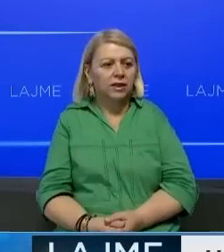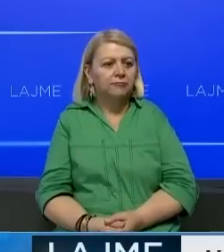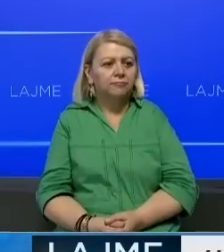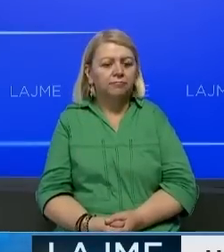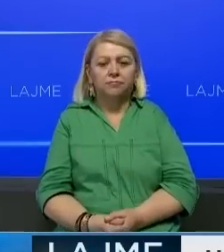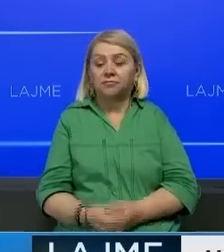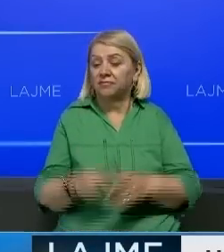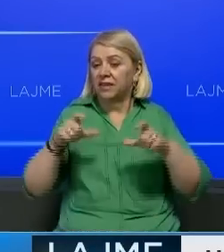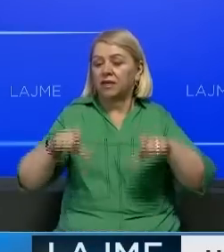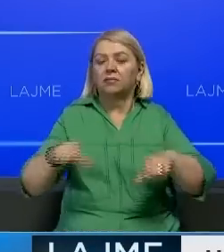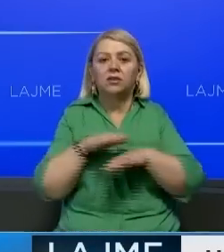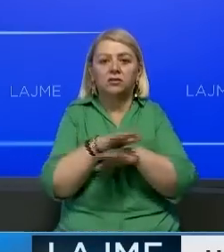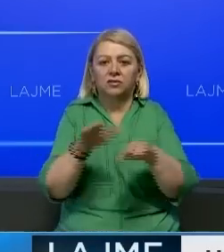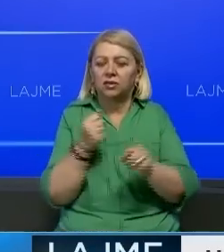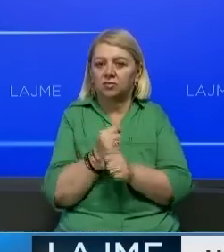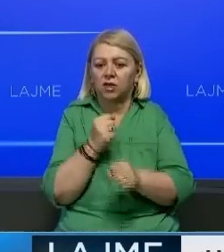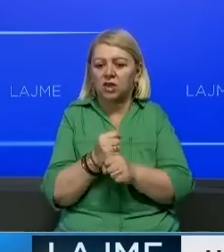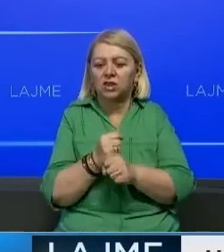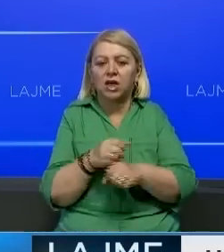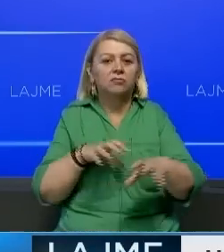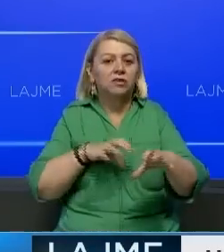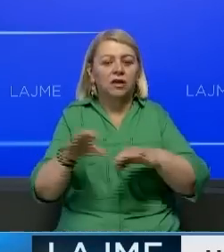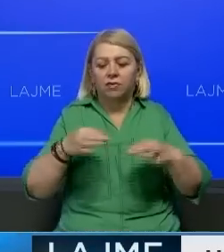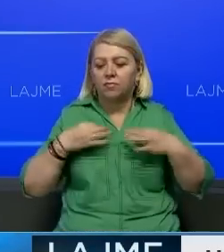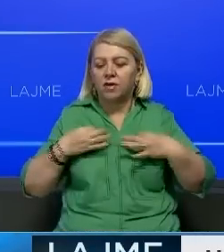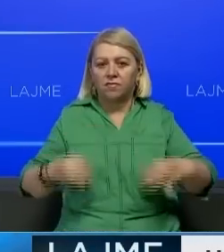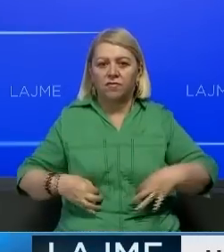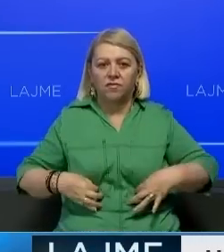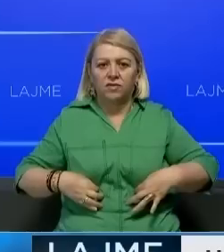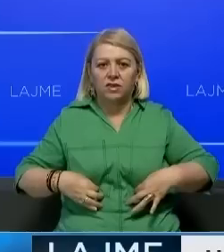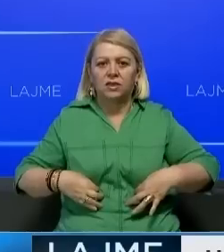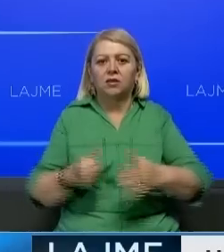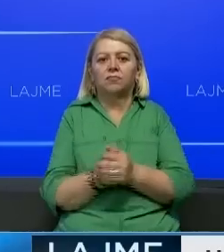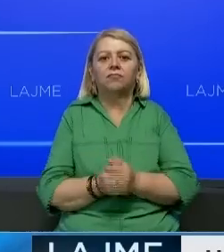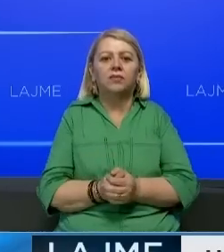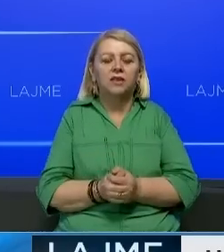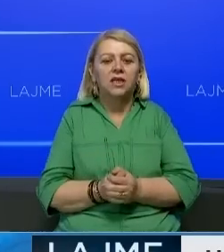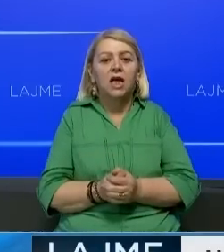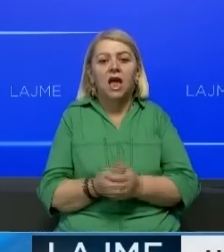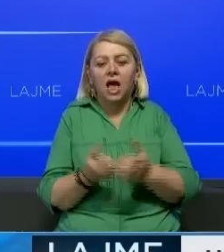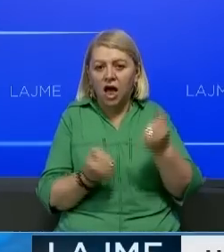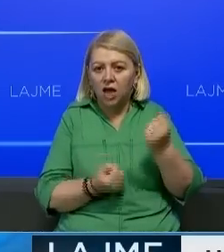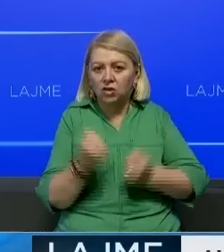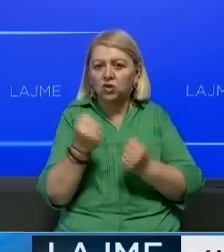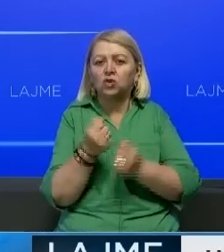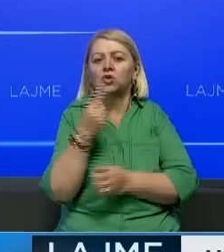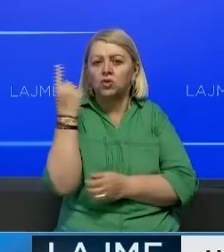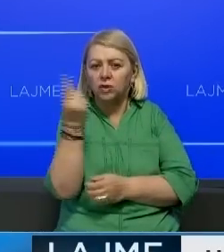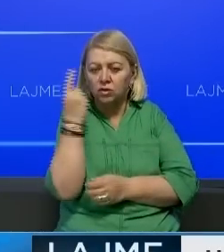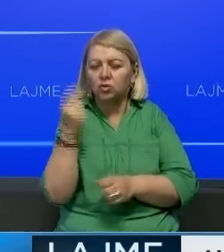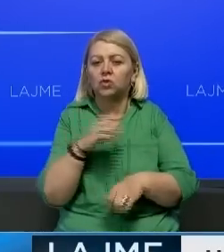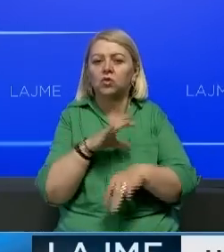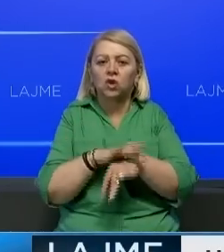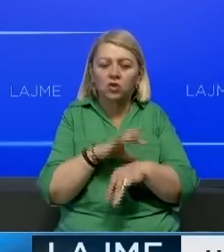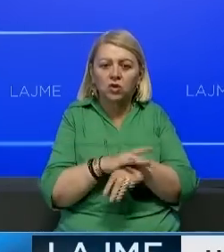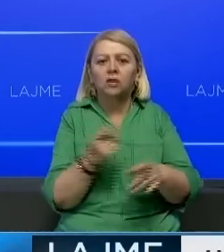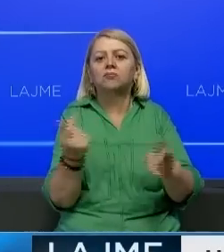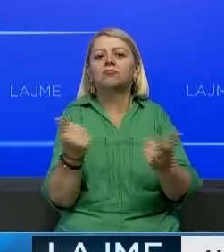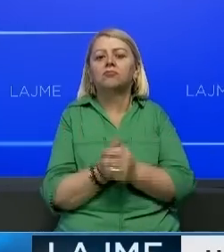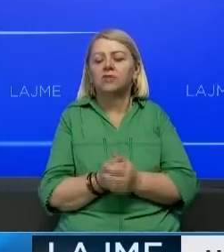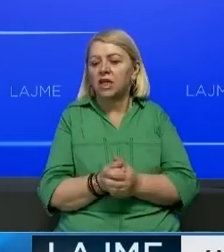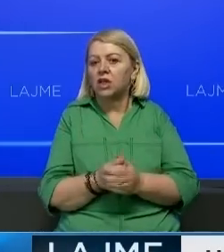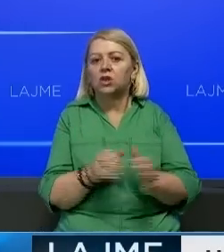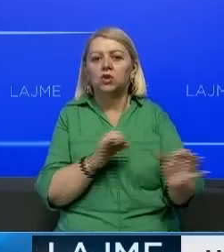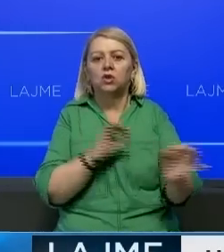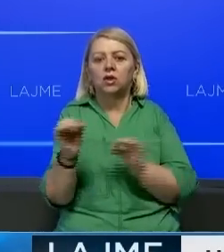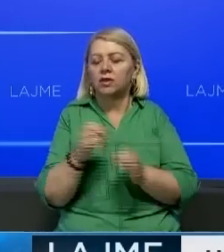këtë pishin janë të angazhuar stafi profesional si shpëtimtarët, autoambulanca me mjekun dhe teknikun, sigurimi fizik si